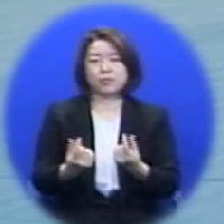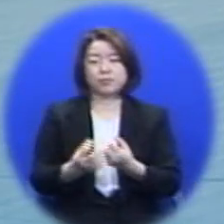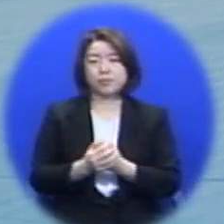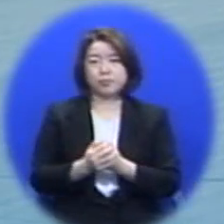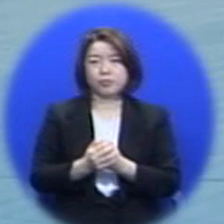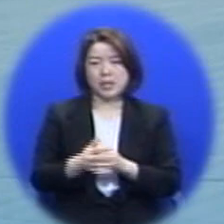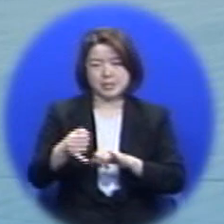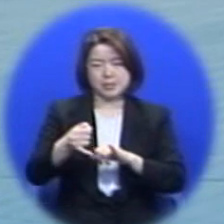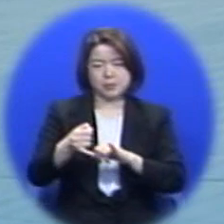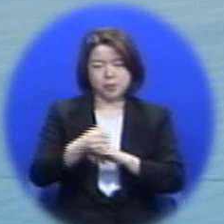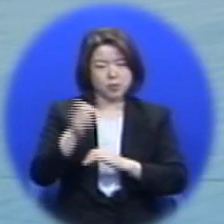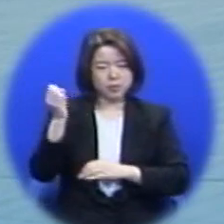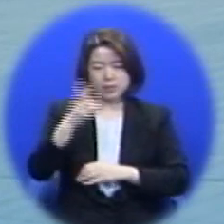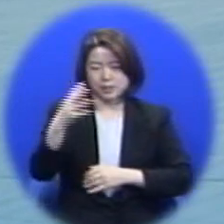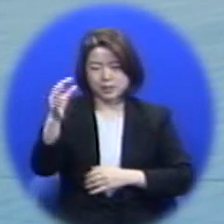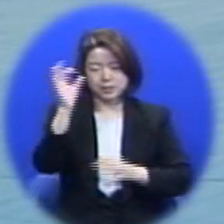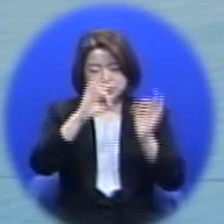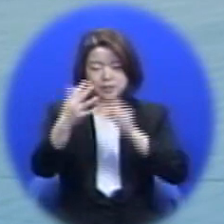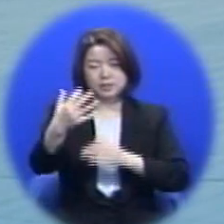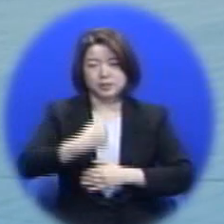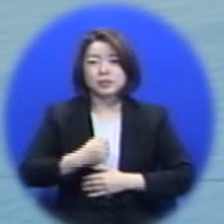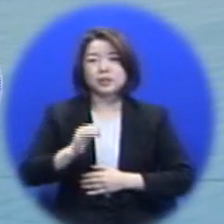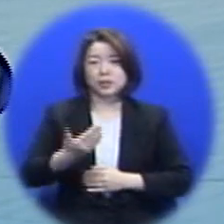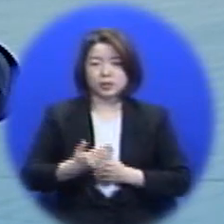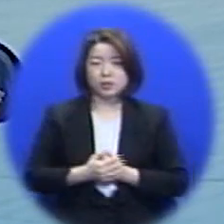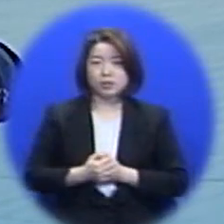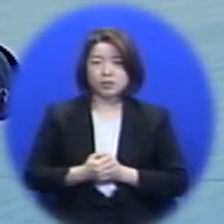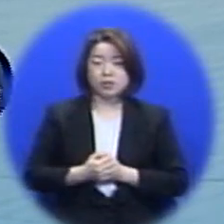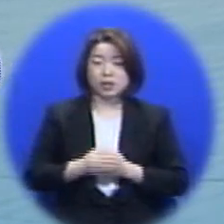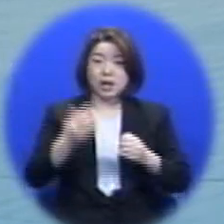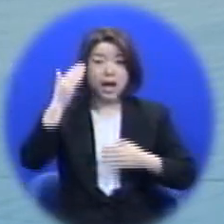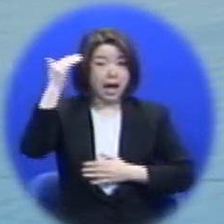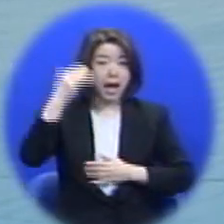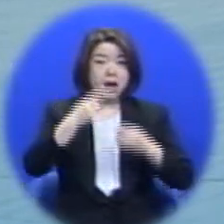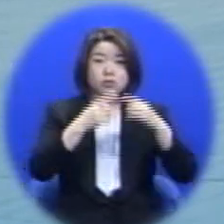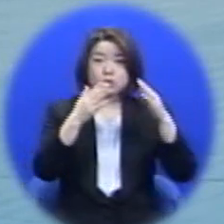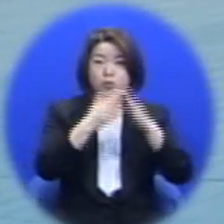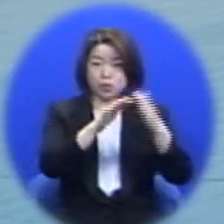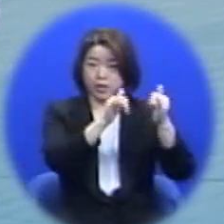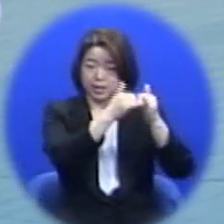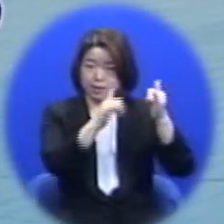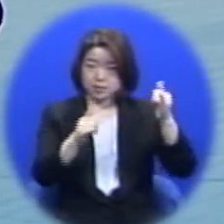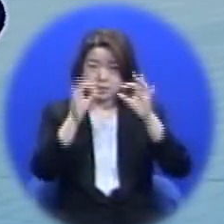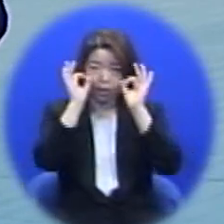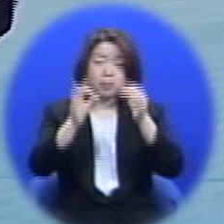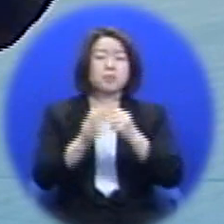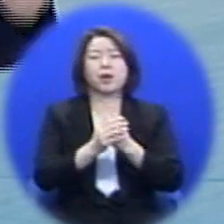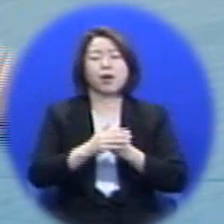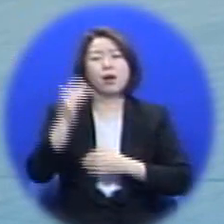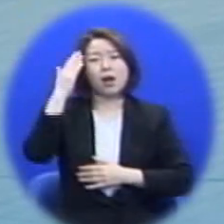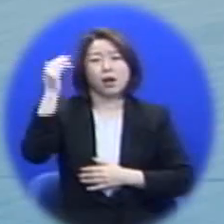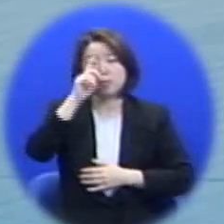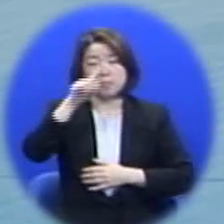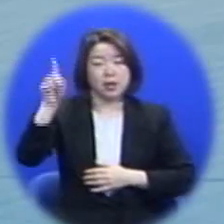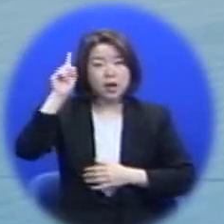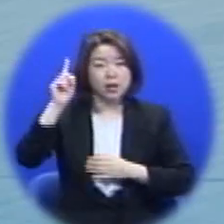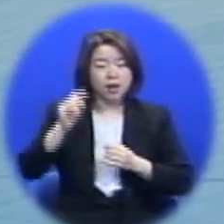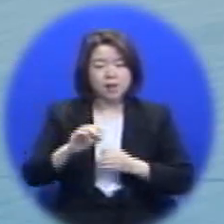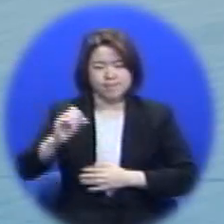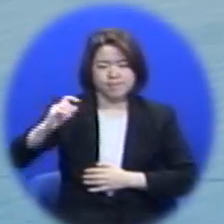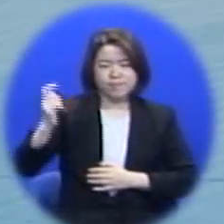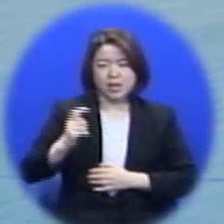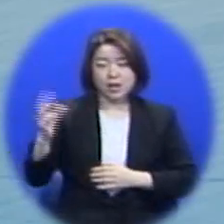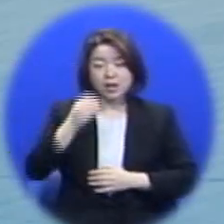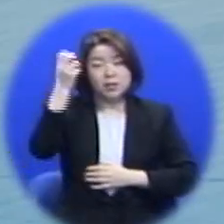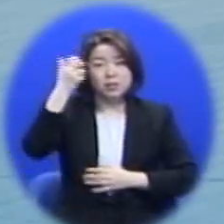반드시 되찾아야 돼요. 한국 교회사를 보면 1907년에 평양에 강력한 성령이 임했지만